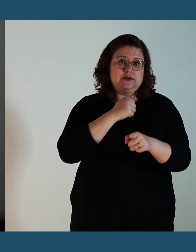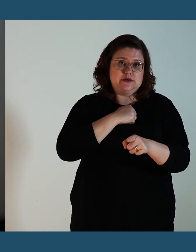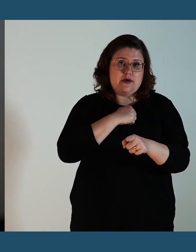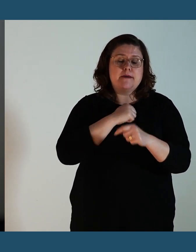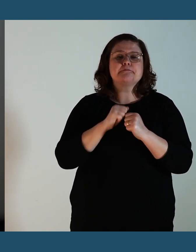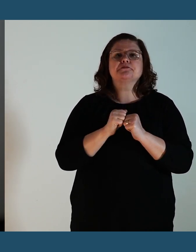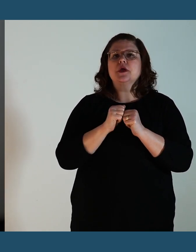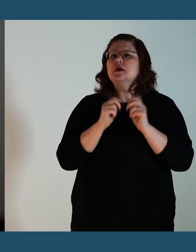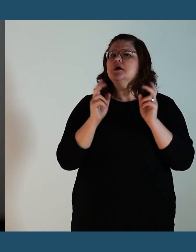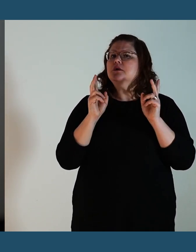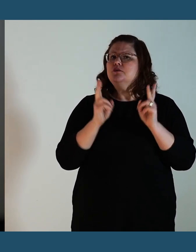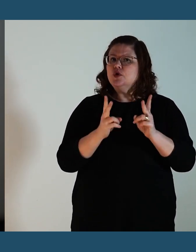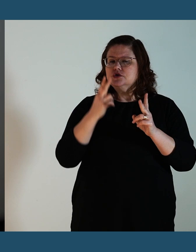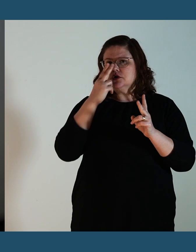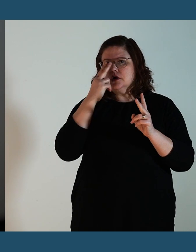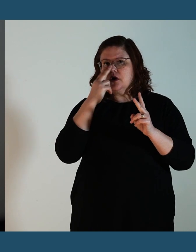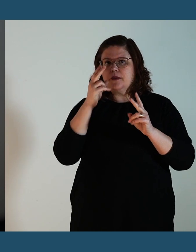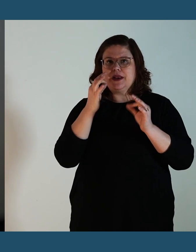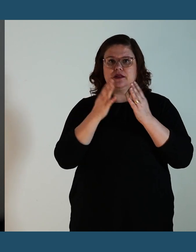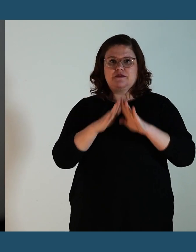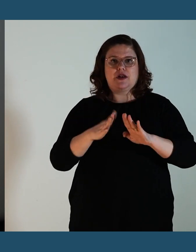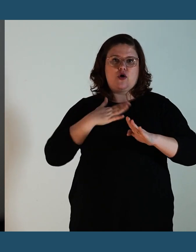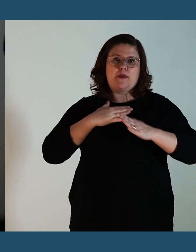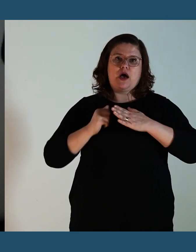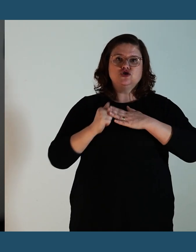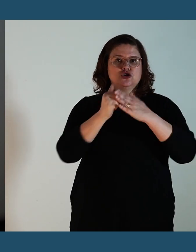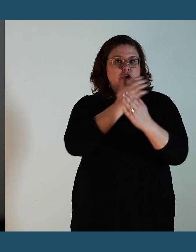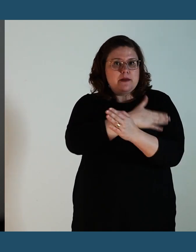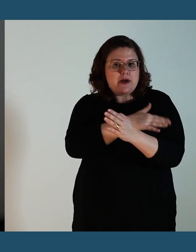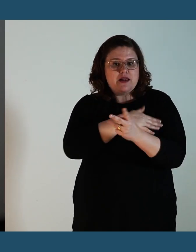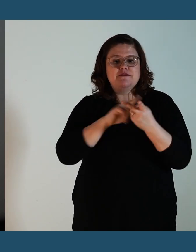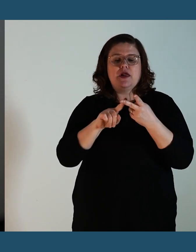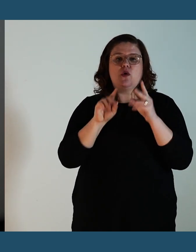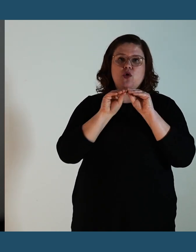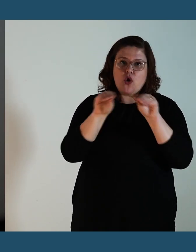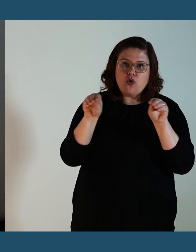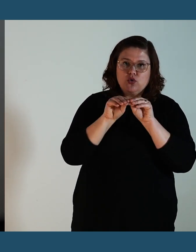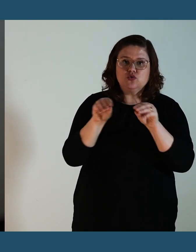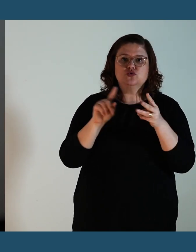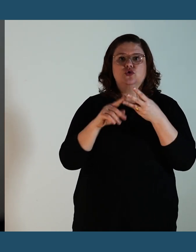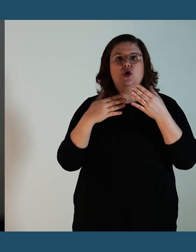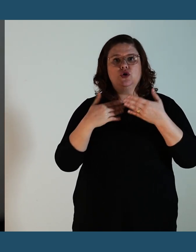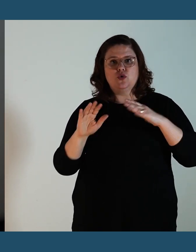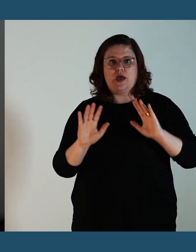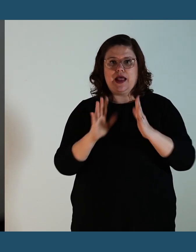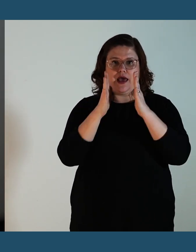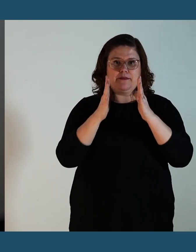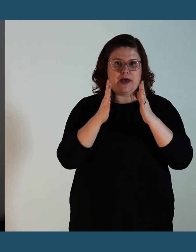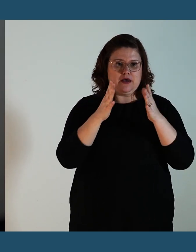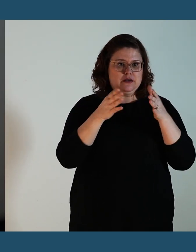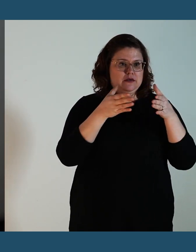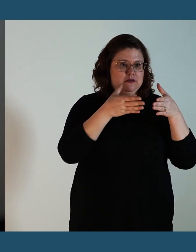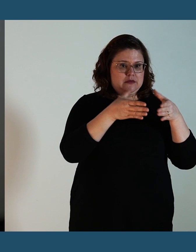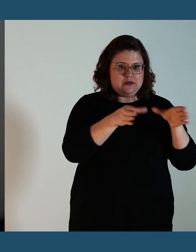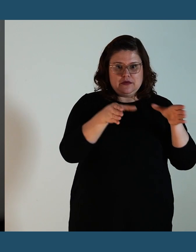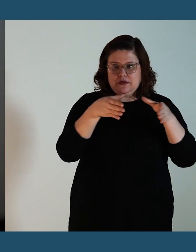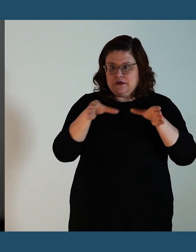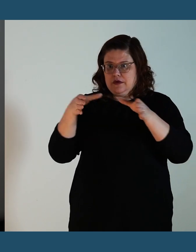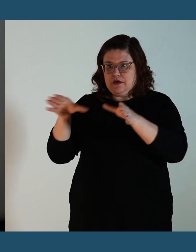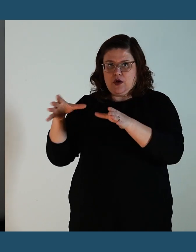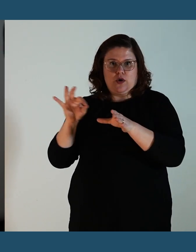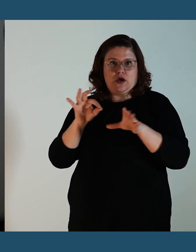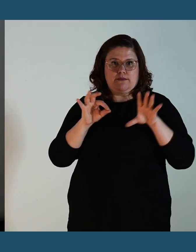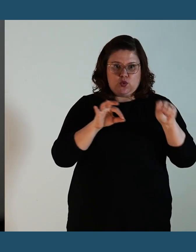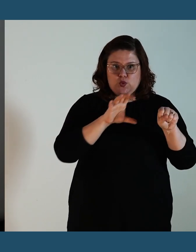millä tavalla, miten me nähdään meidän sosiaalipalvelut, miten meidän koulutus ja työelämän eriytyminen, miten näihin kaikkiin asioihin